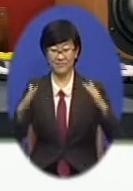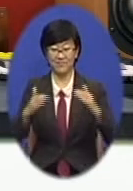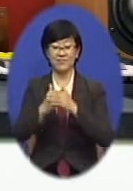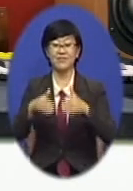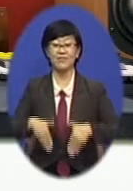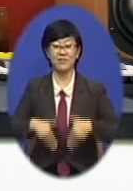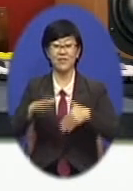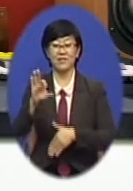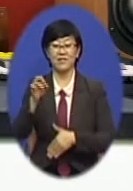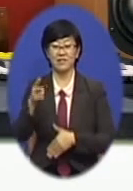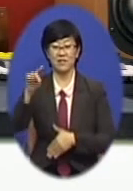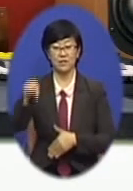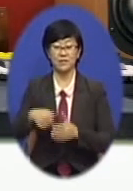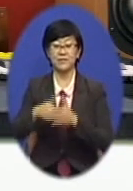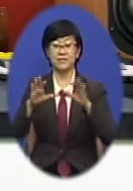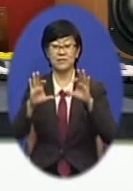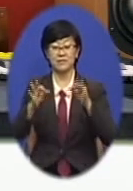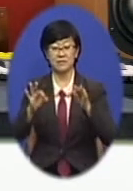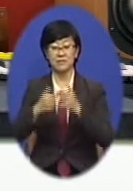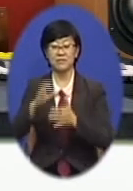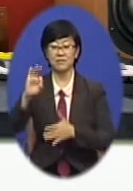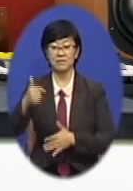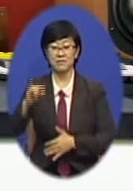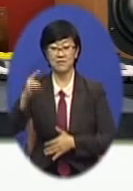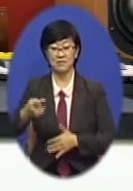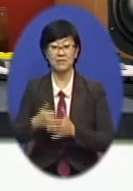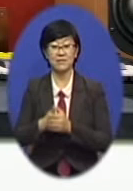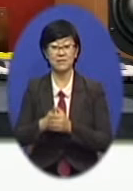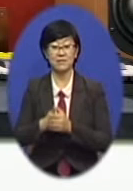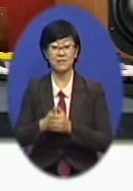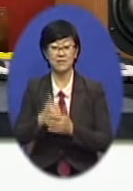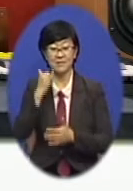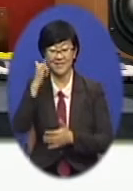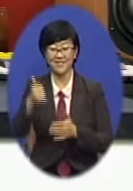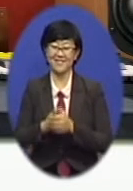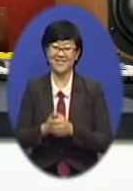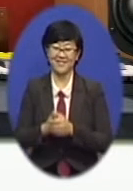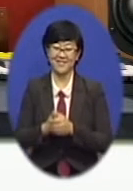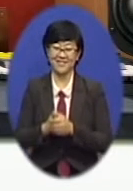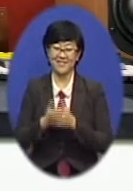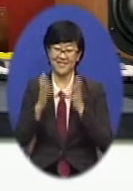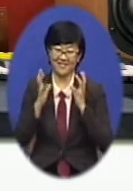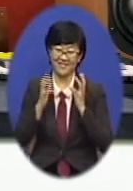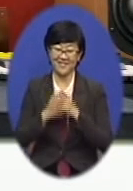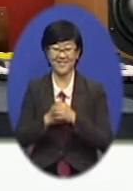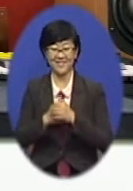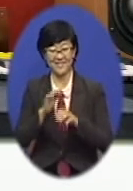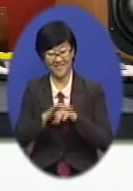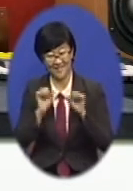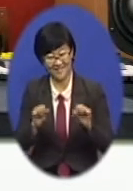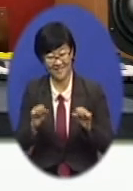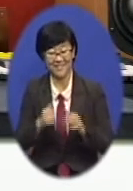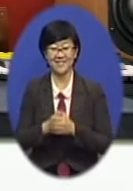여수로 가보겠습니다. 네. 김은희님, 여보세요? 여보세요? 아, 아유,